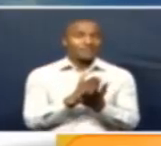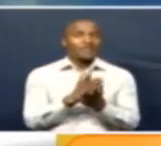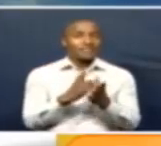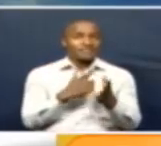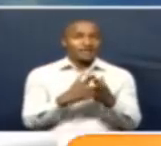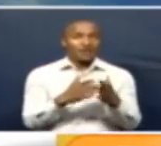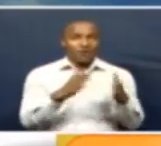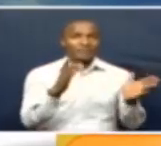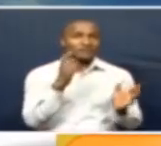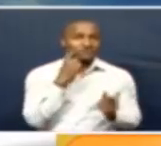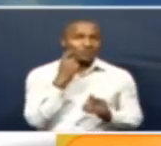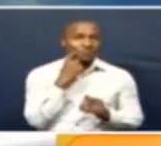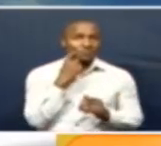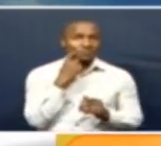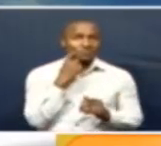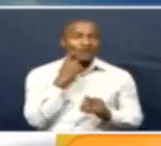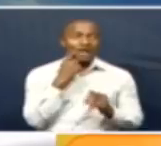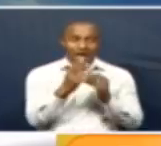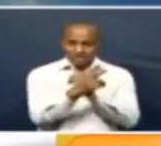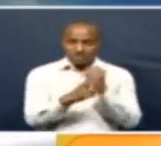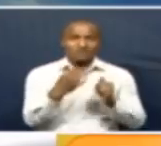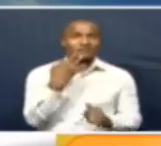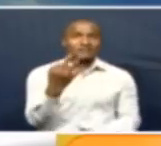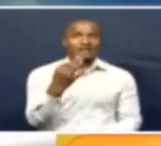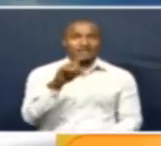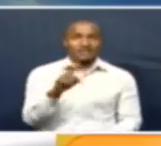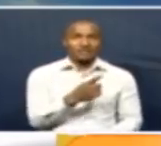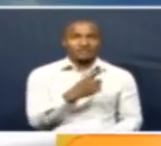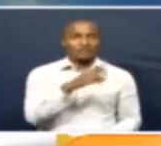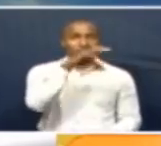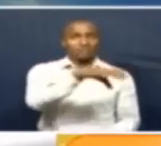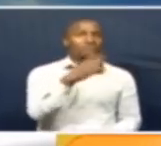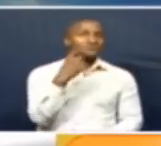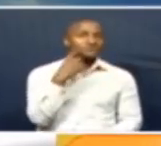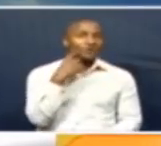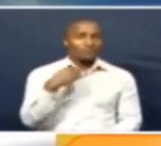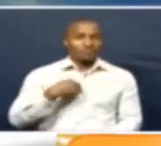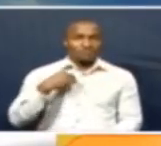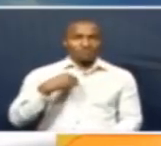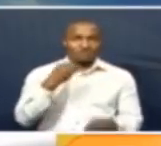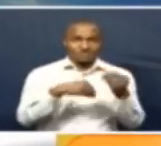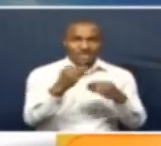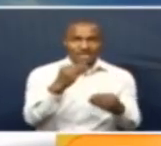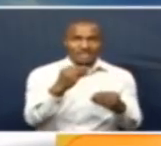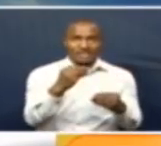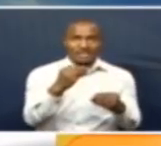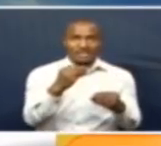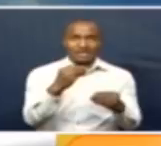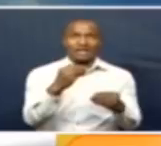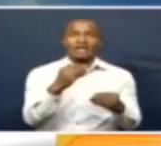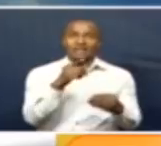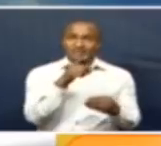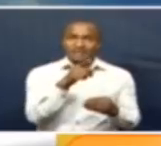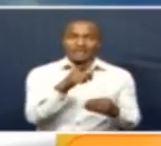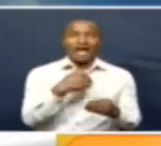nikafungua duka, kuna mali niliiba 300,000, nikafungua duka ya nguo ambapo mahali nilifungua duka ya nguo tulikuwa na